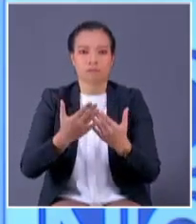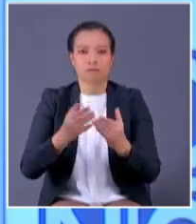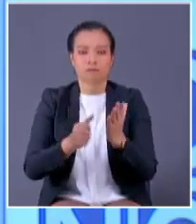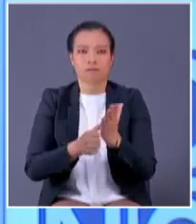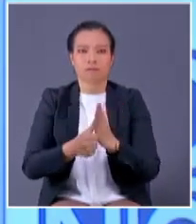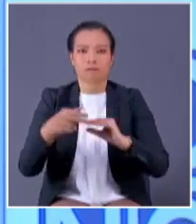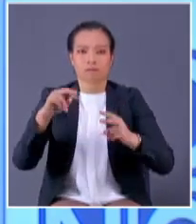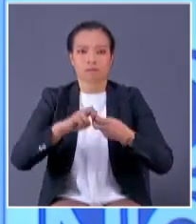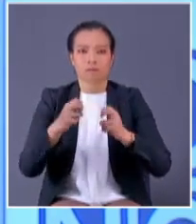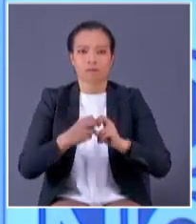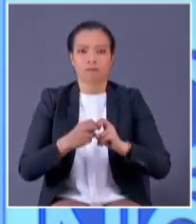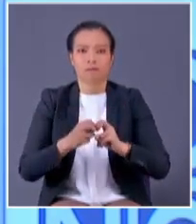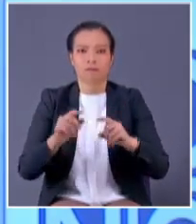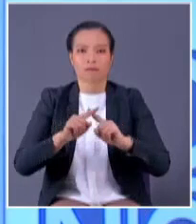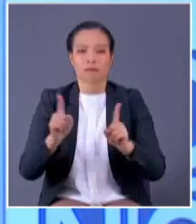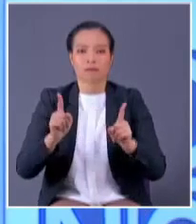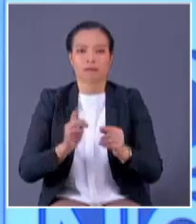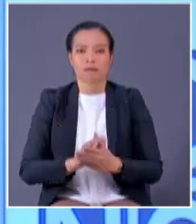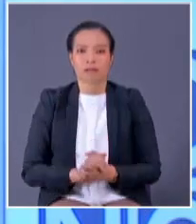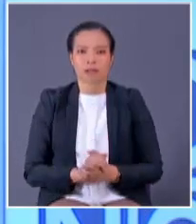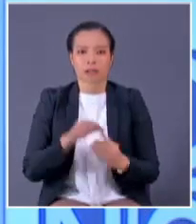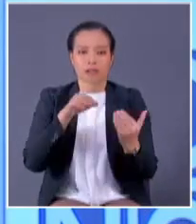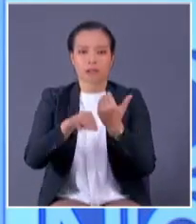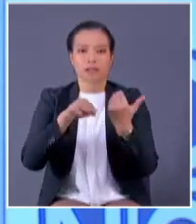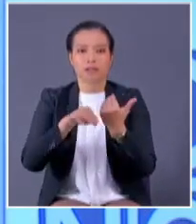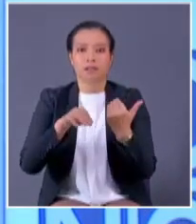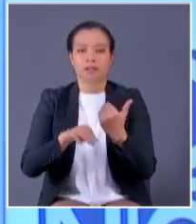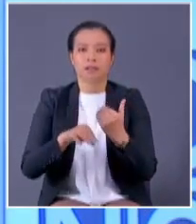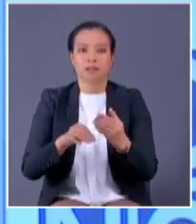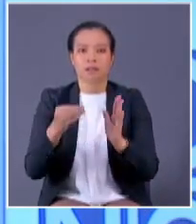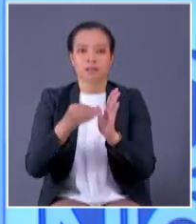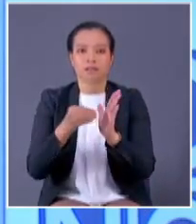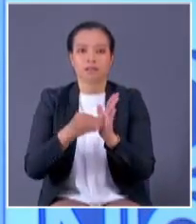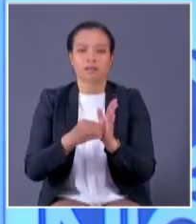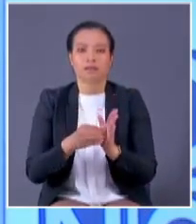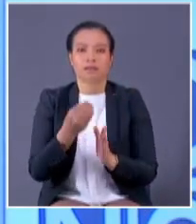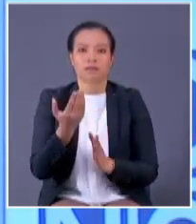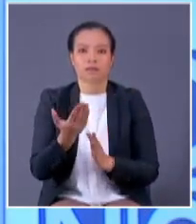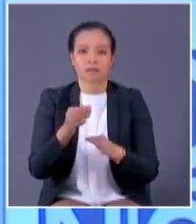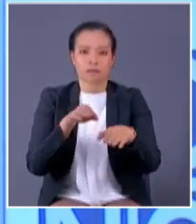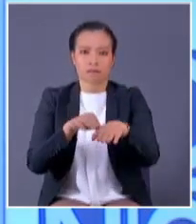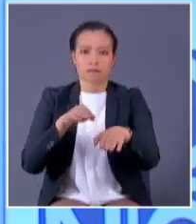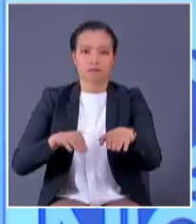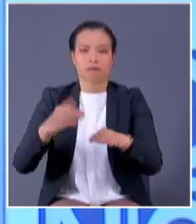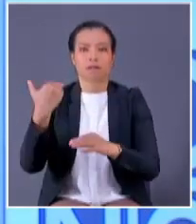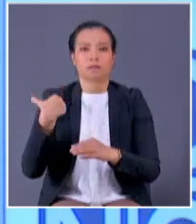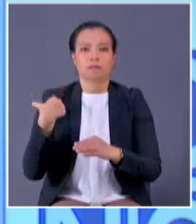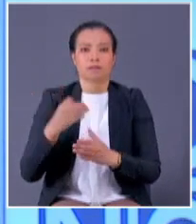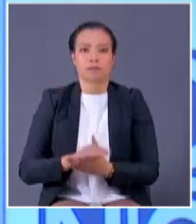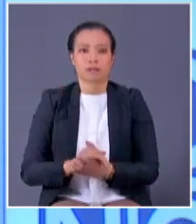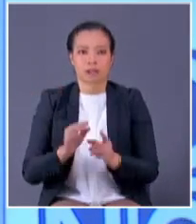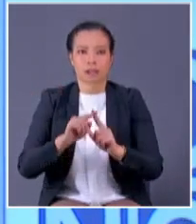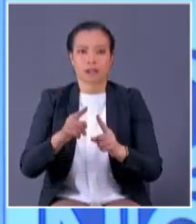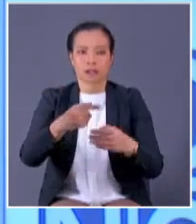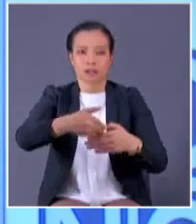ไขเพราะจริงๆแล้วการจราจรในกรุงเทพมหานครเนี่ยมันค่อนข้างที่จะแออัดอยู่แล้วนะครับแล้วก็ด่